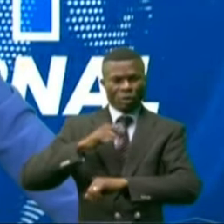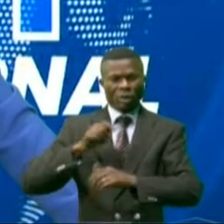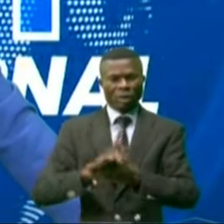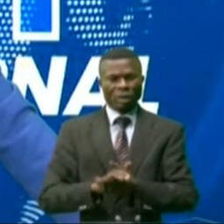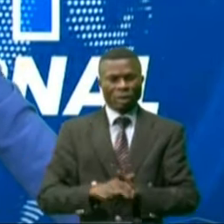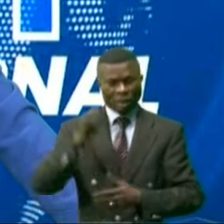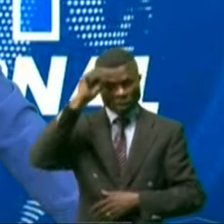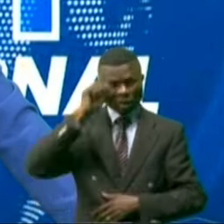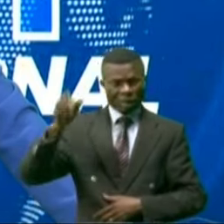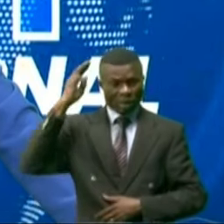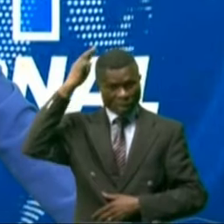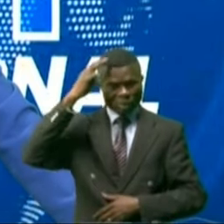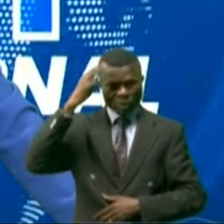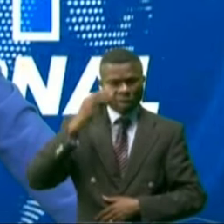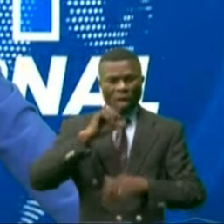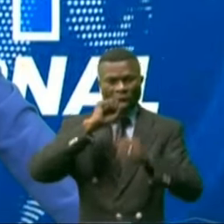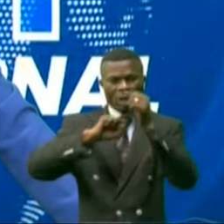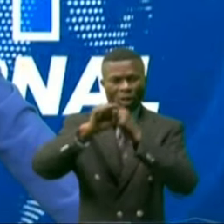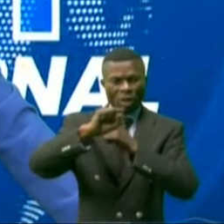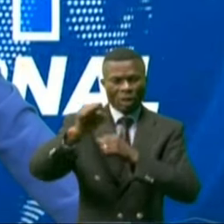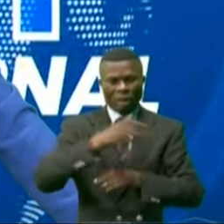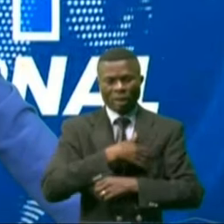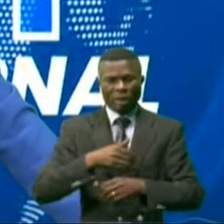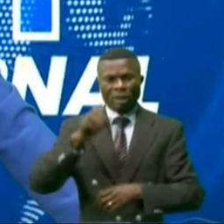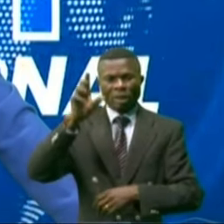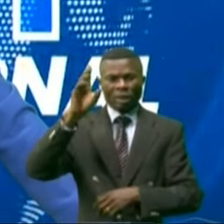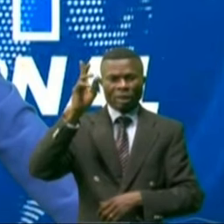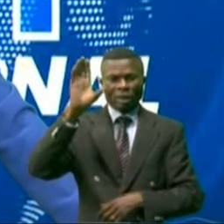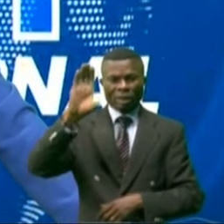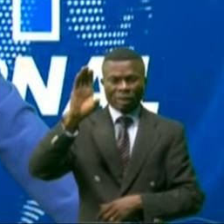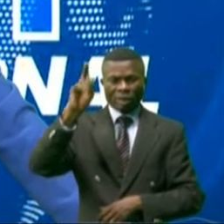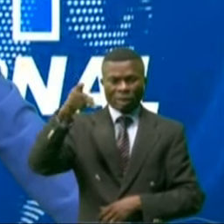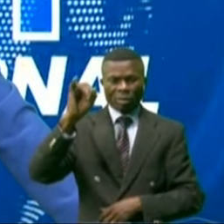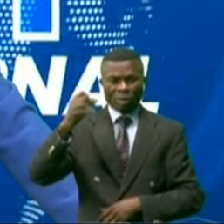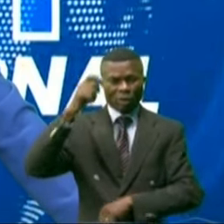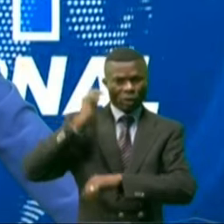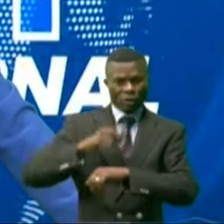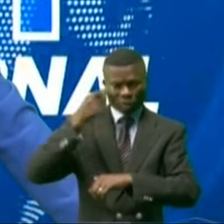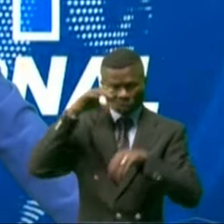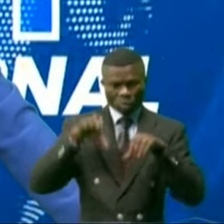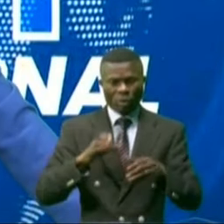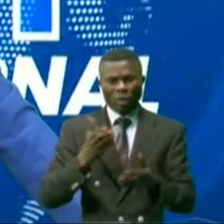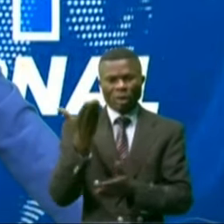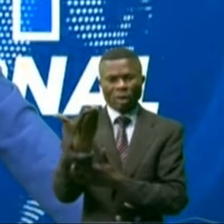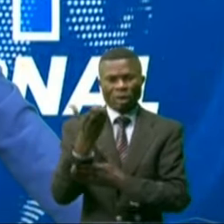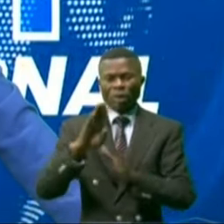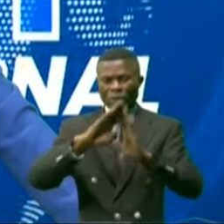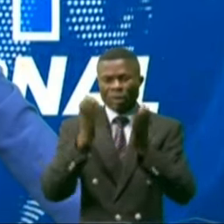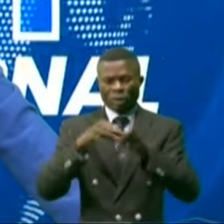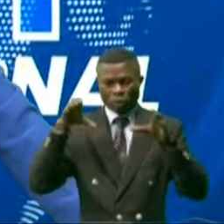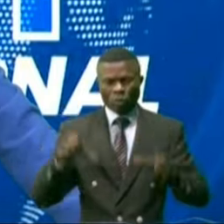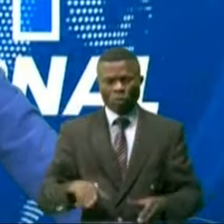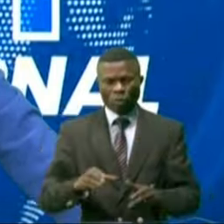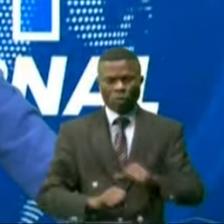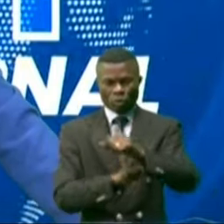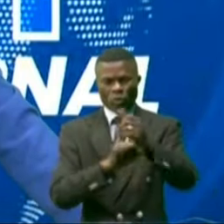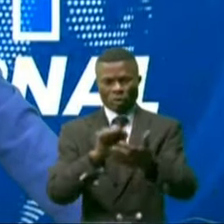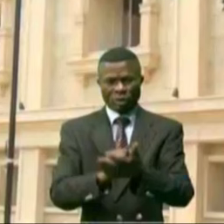Bemba lance une campagne dénommée CPI Justice pour la RDC qui doit impliquer tous les Congolais. Rodé